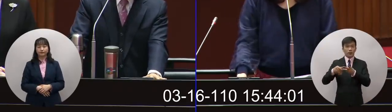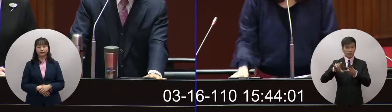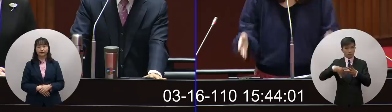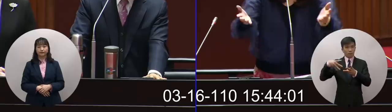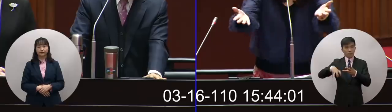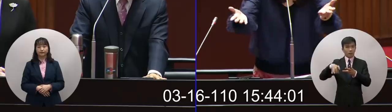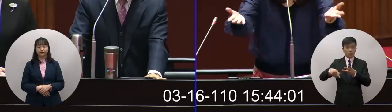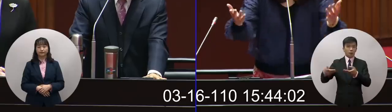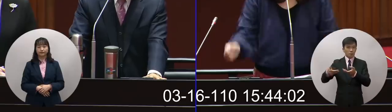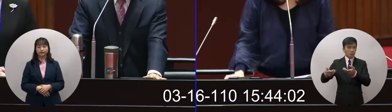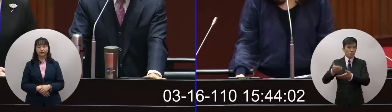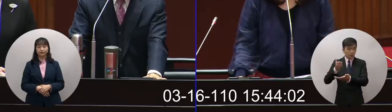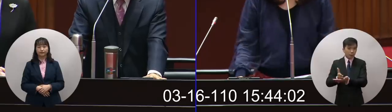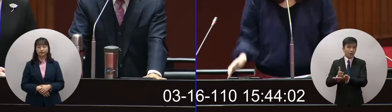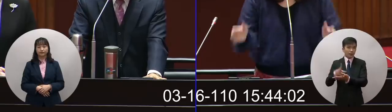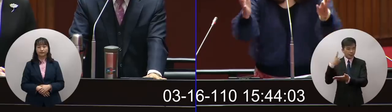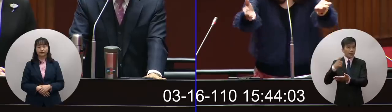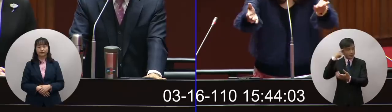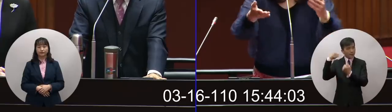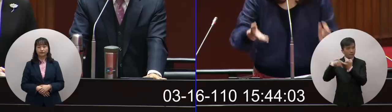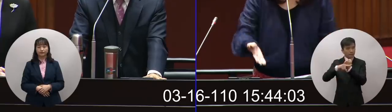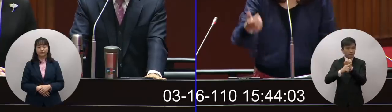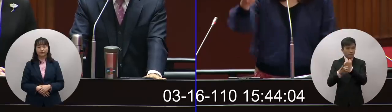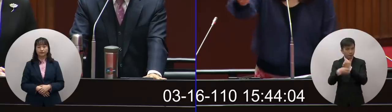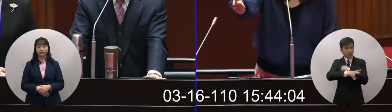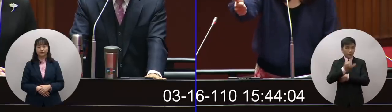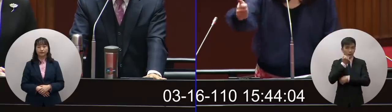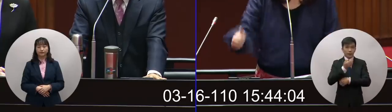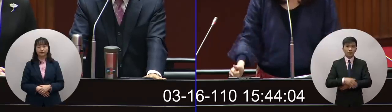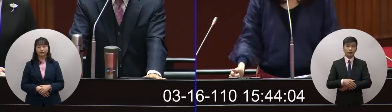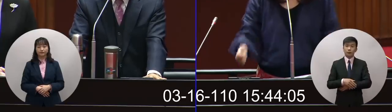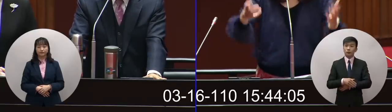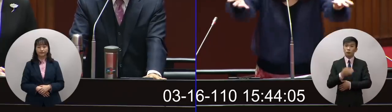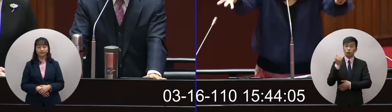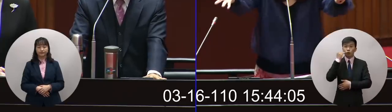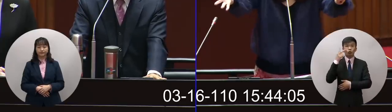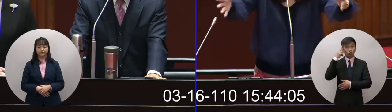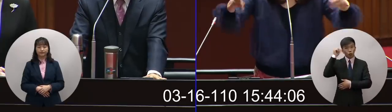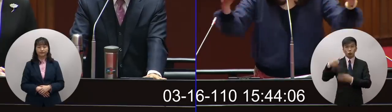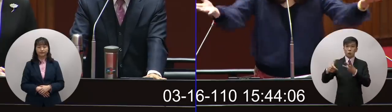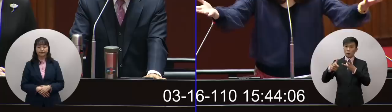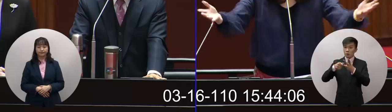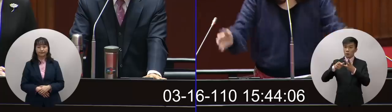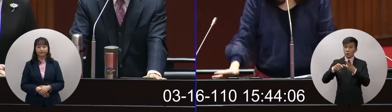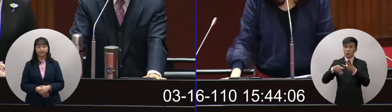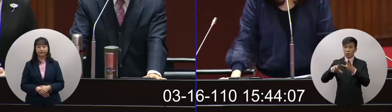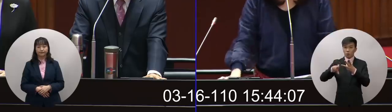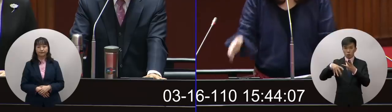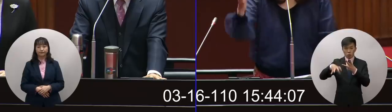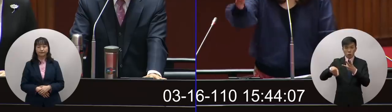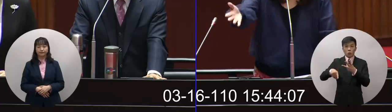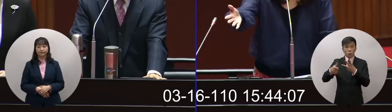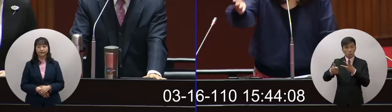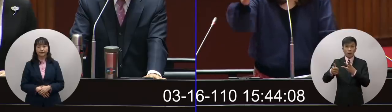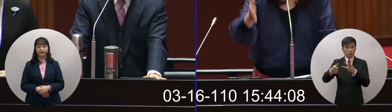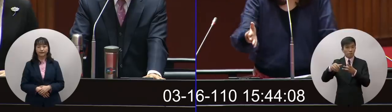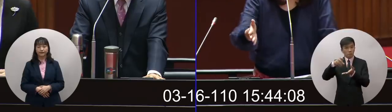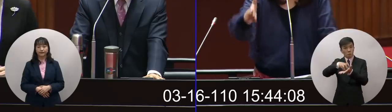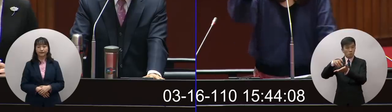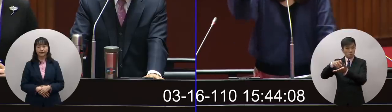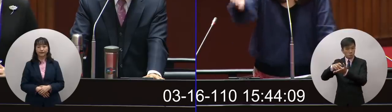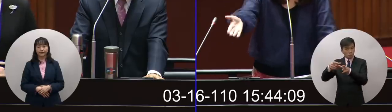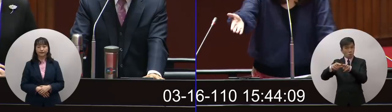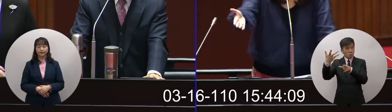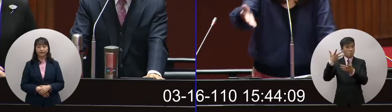案啊，不是很有诚意吗？当然，你们觉得三阶站最好，尽力宣传，提供你们的证据，最后公投会结